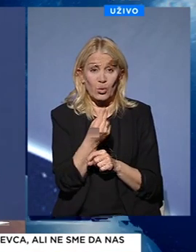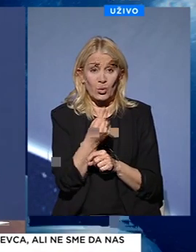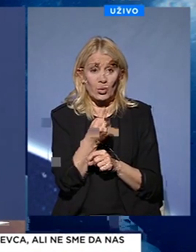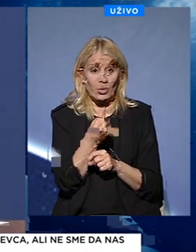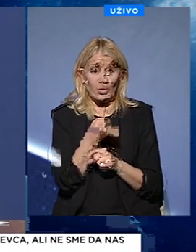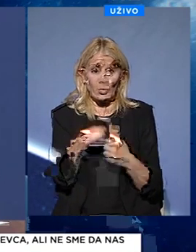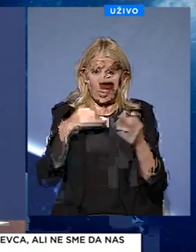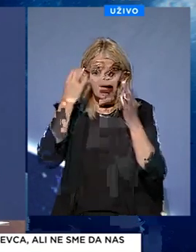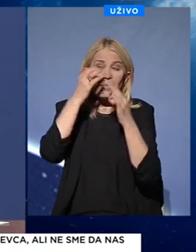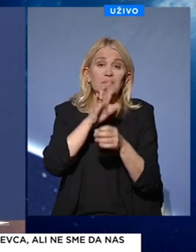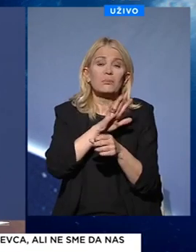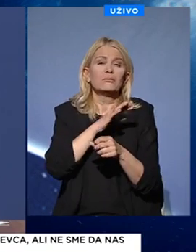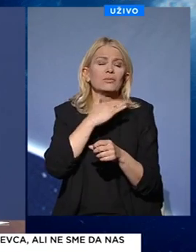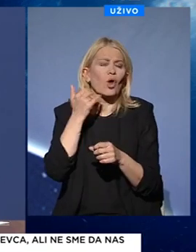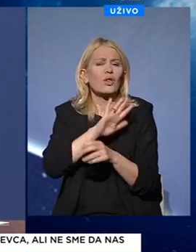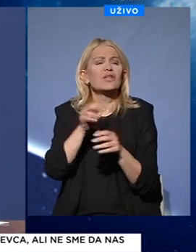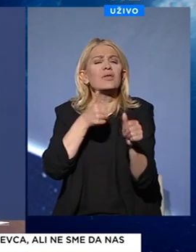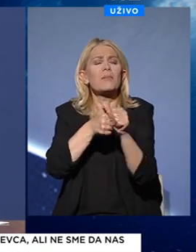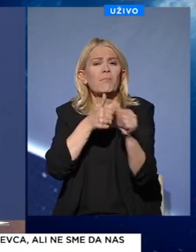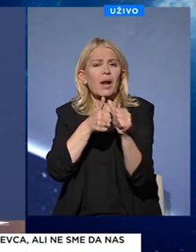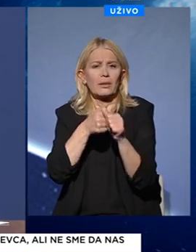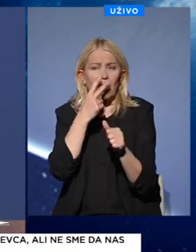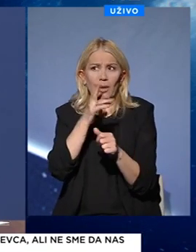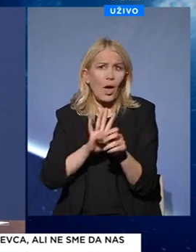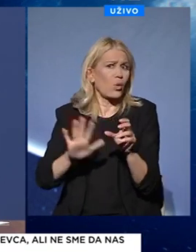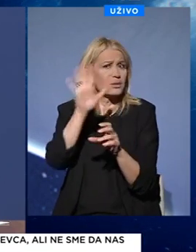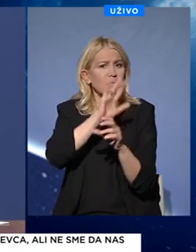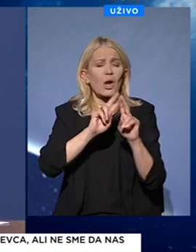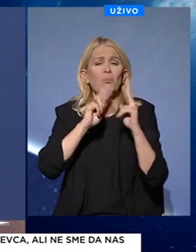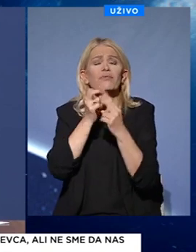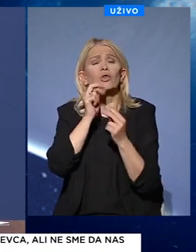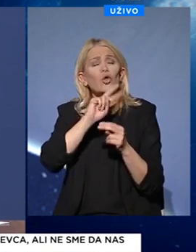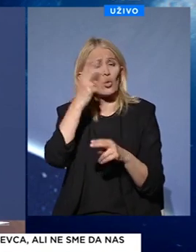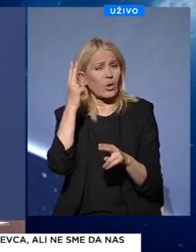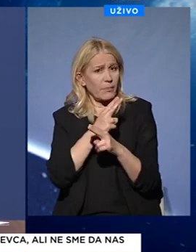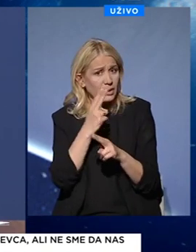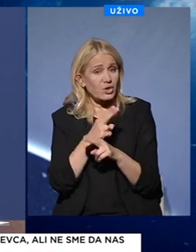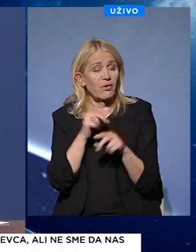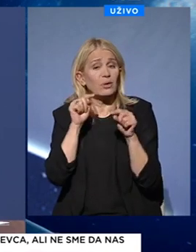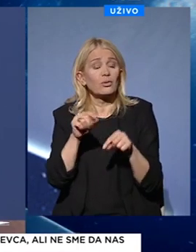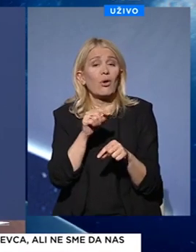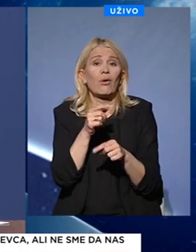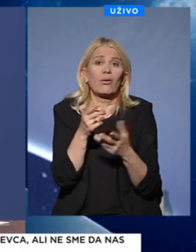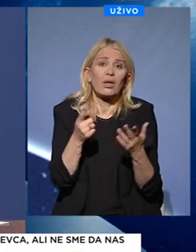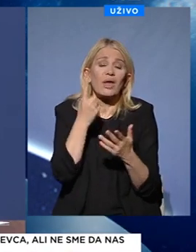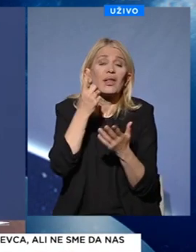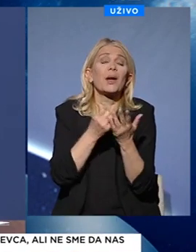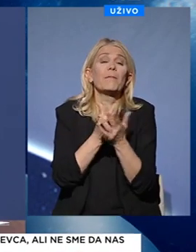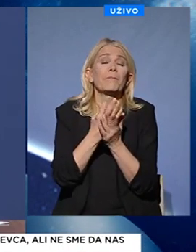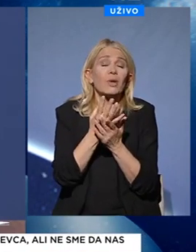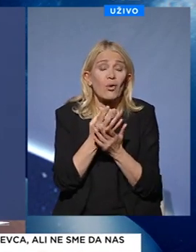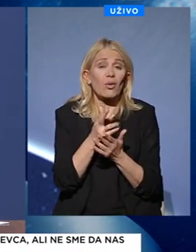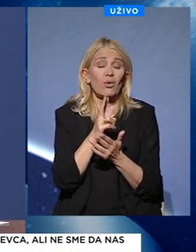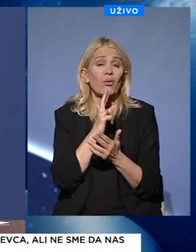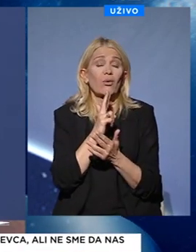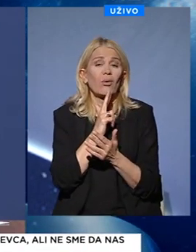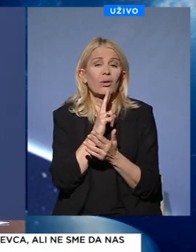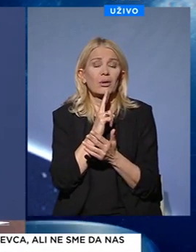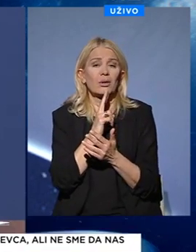Mislim da svi dovoljno prate i gledaju kako je to u celom svetu, kako i u drugim zemljama. To je orijentaciono jedan broj koji je